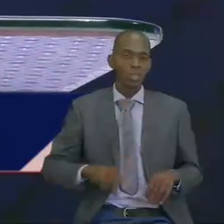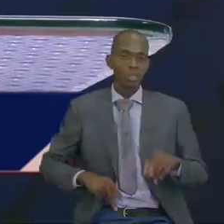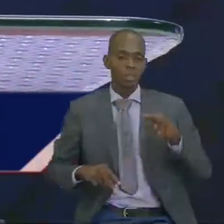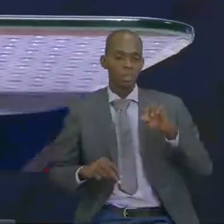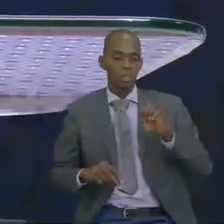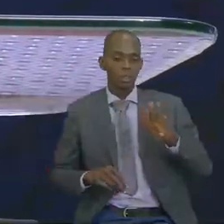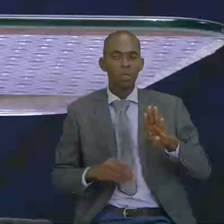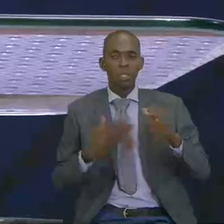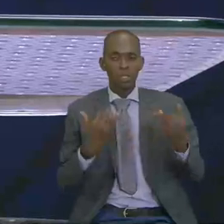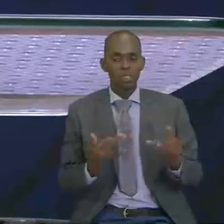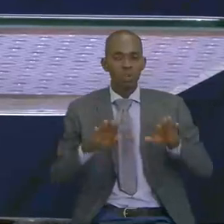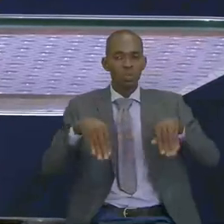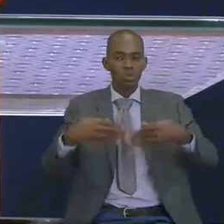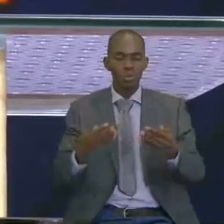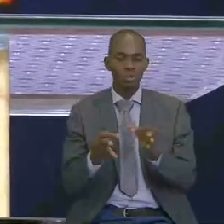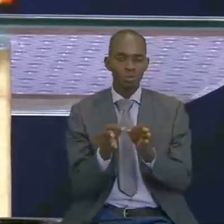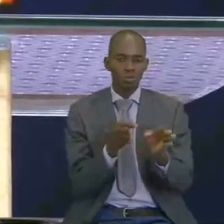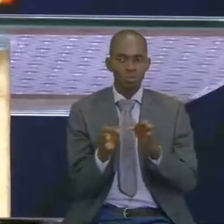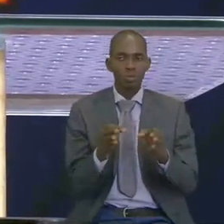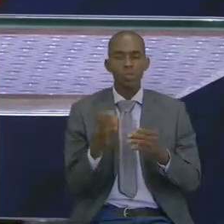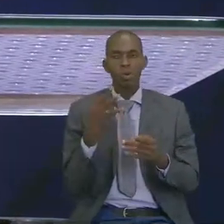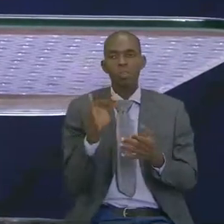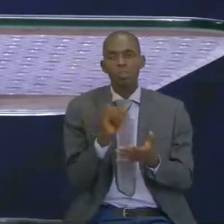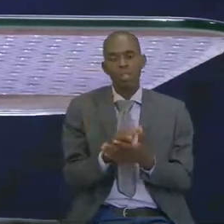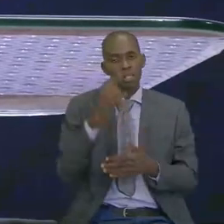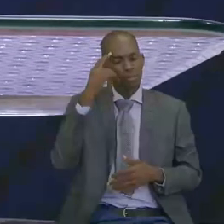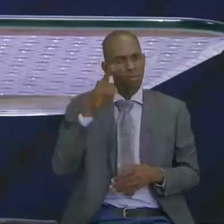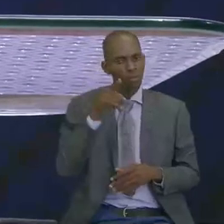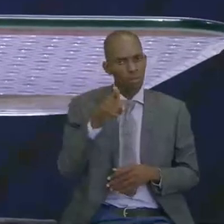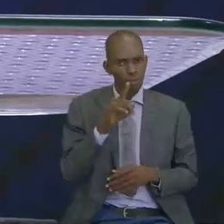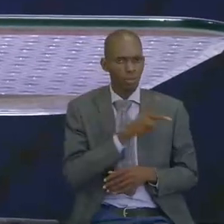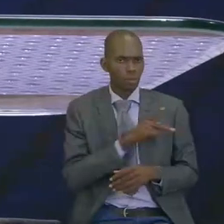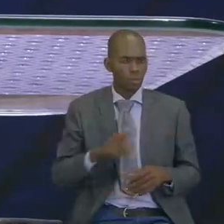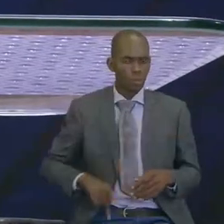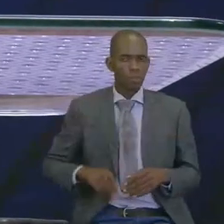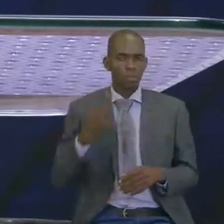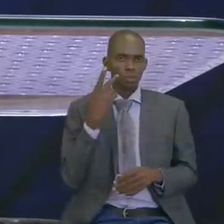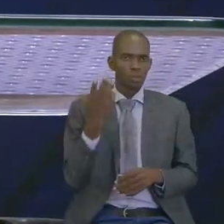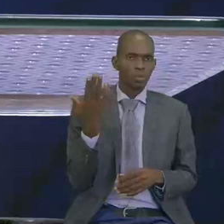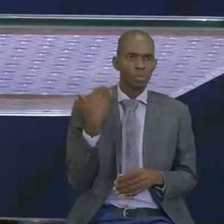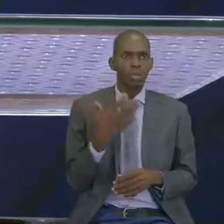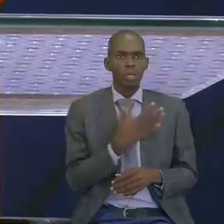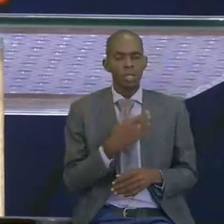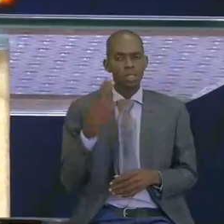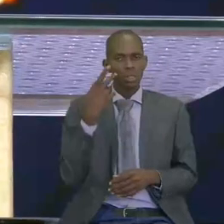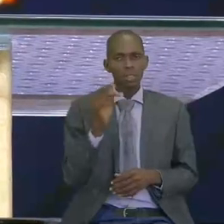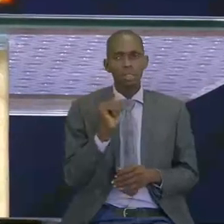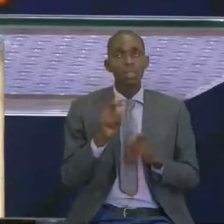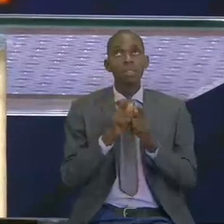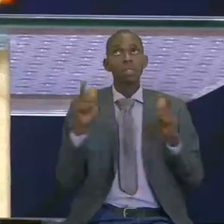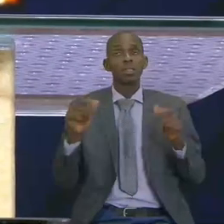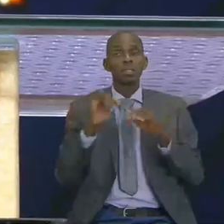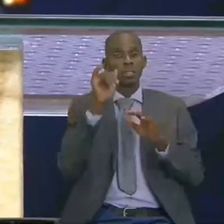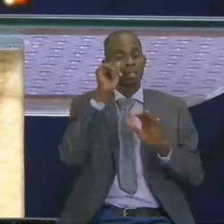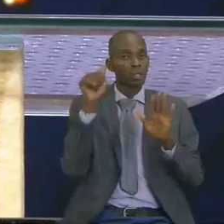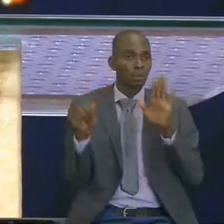lui donner l'interprétation de ce songe. Au roi, tu regardais et tu voyais une grande